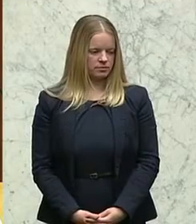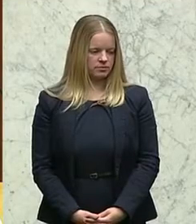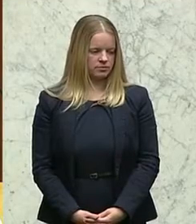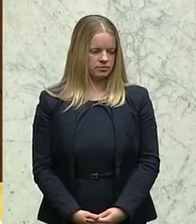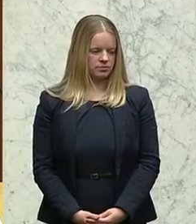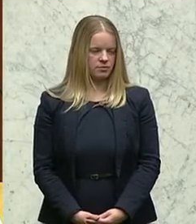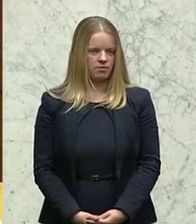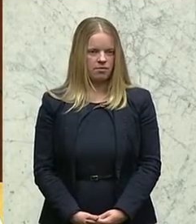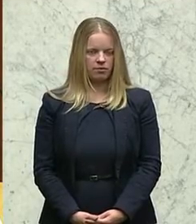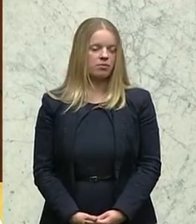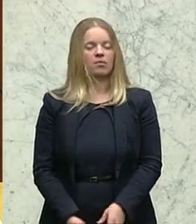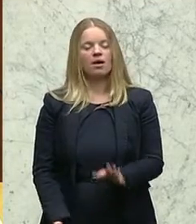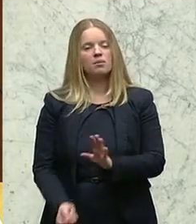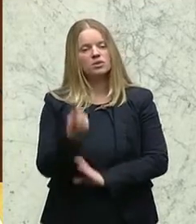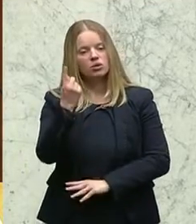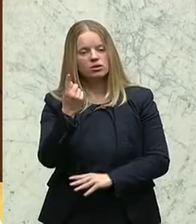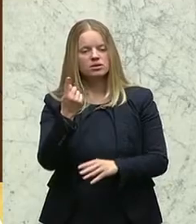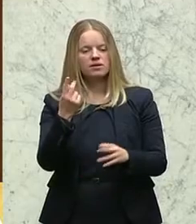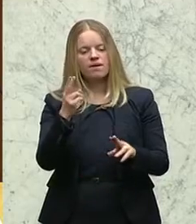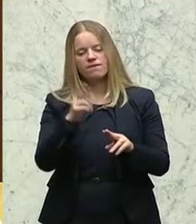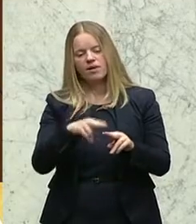Vor allem hier, wenn man